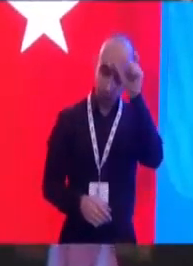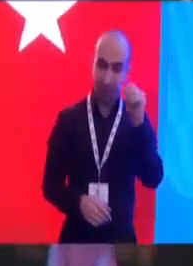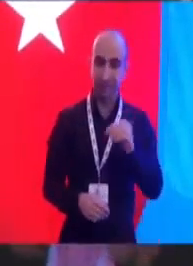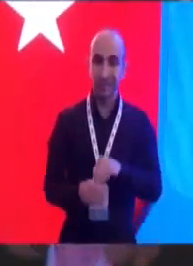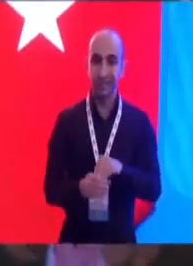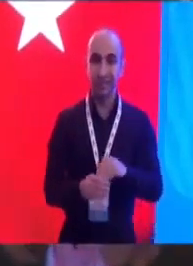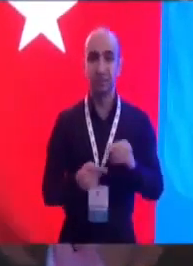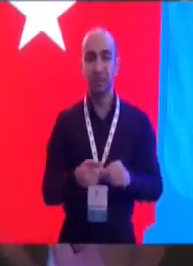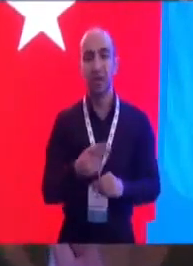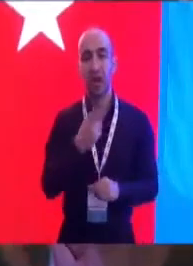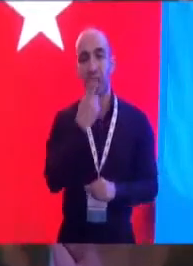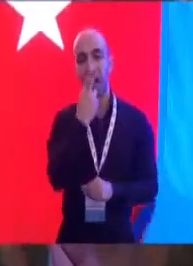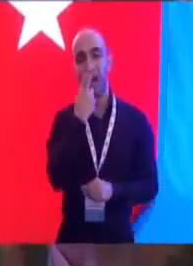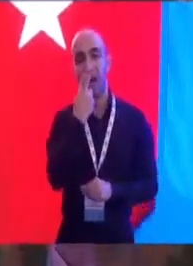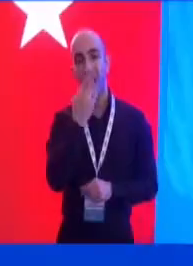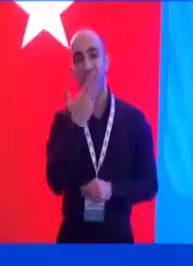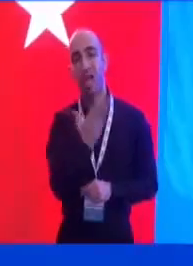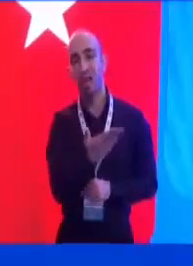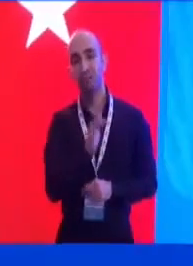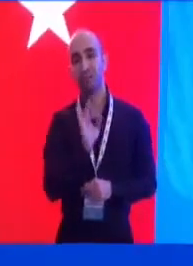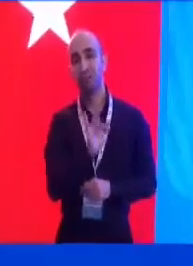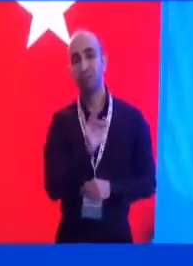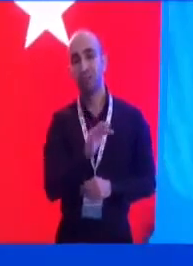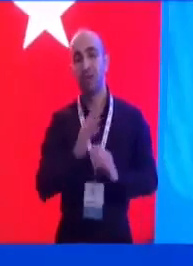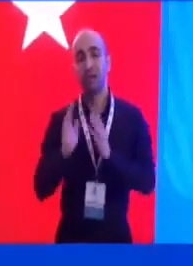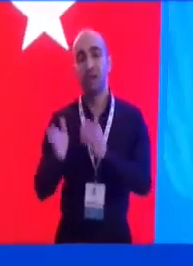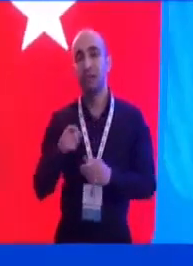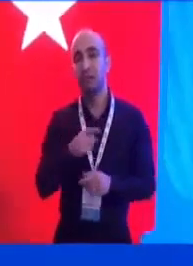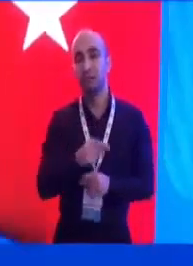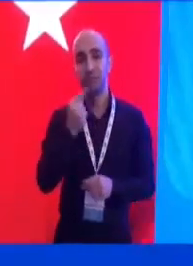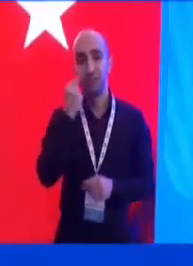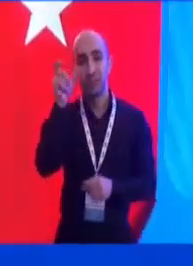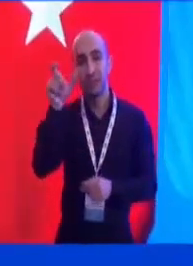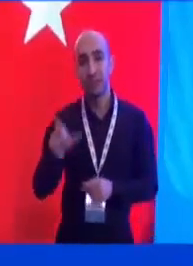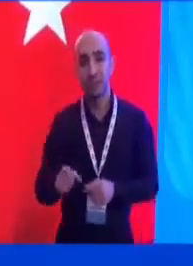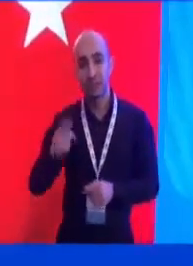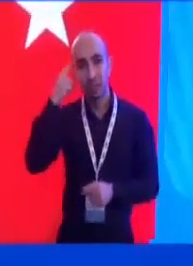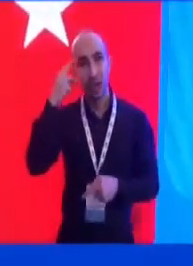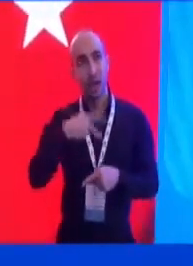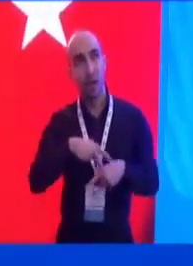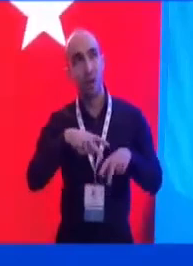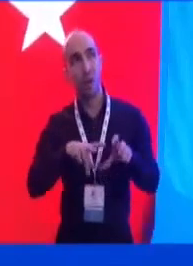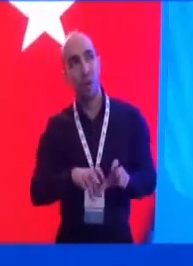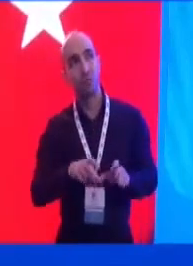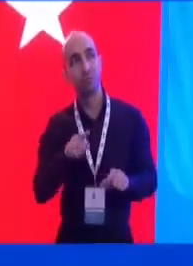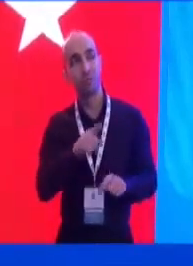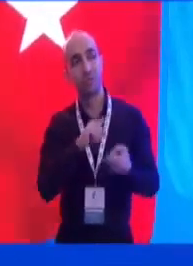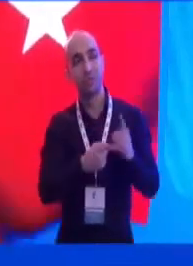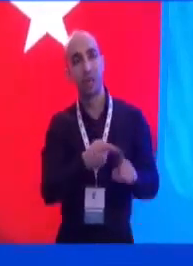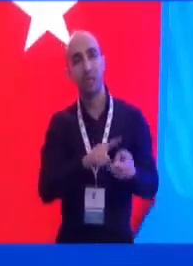klişelerle, metaforlarla insanların zihninde oturmuş bir siyaset görüntüsü